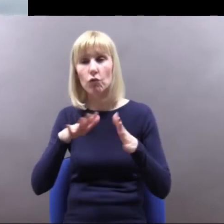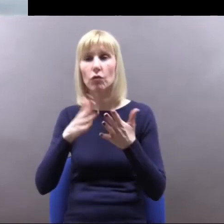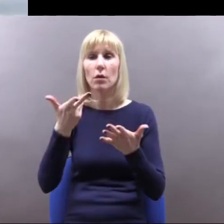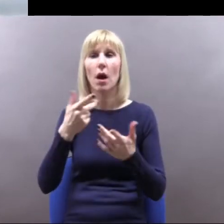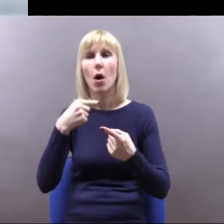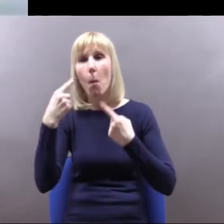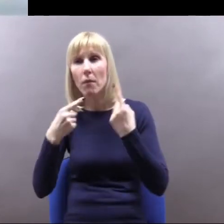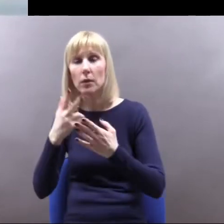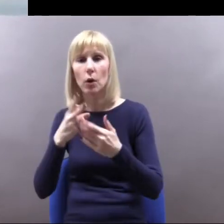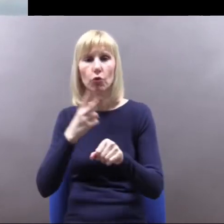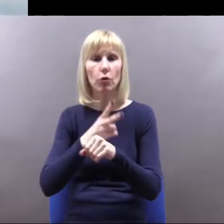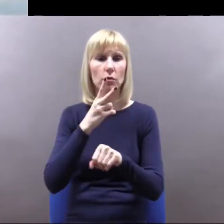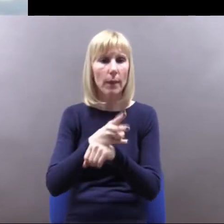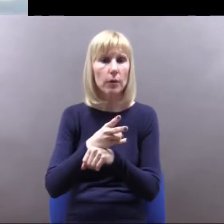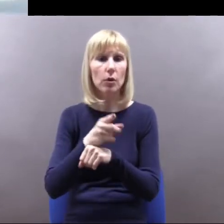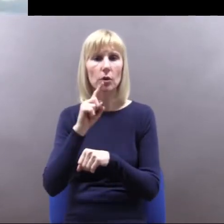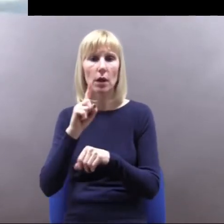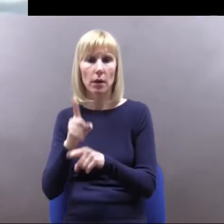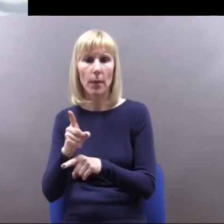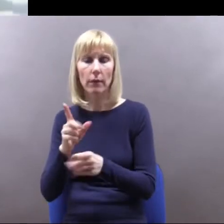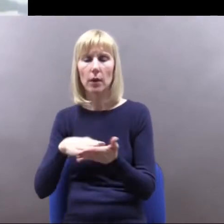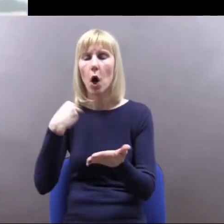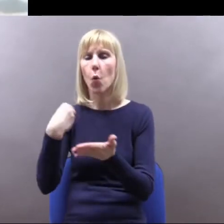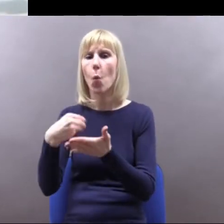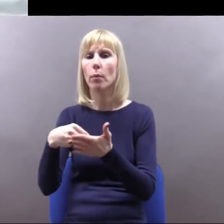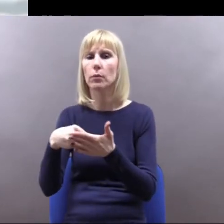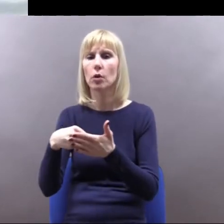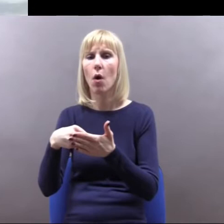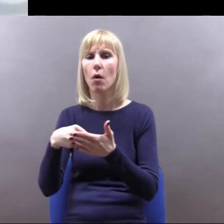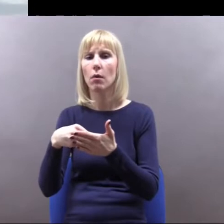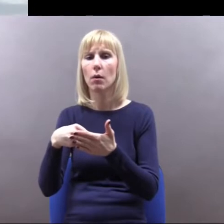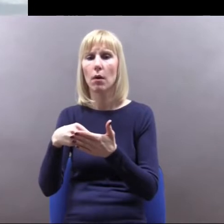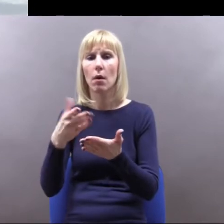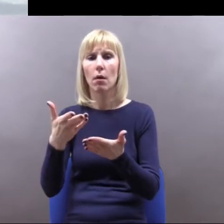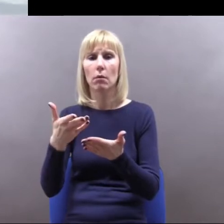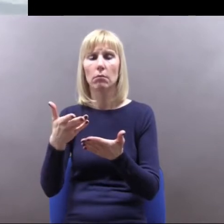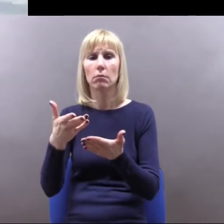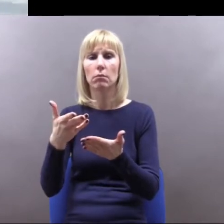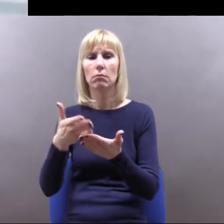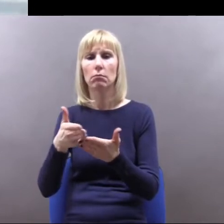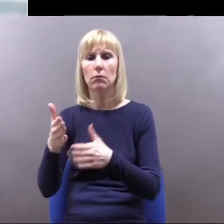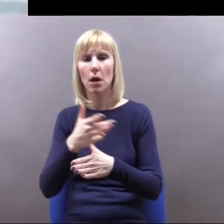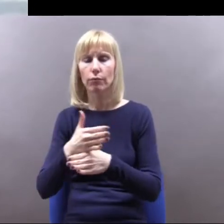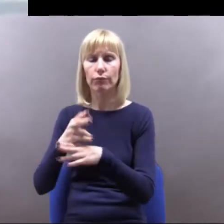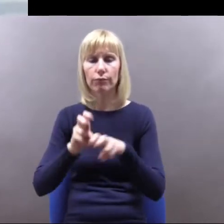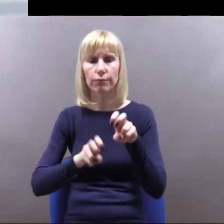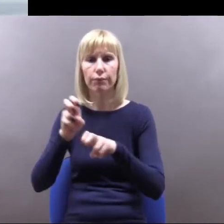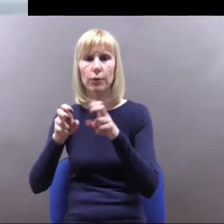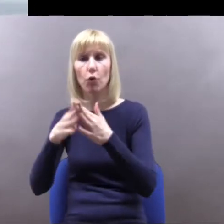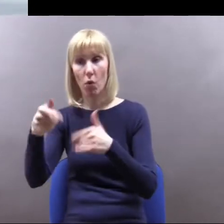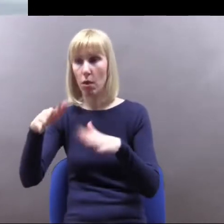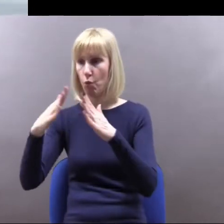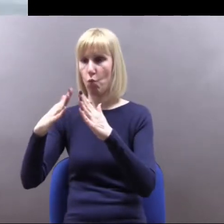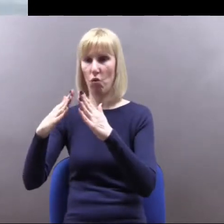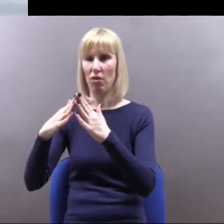w wielu miejscach, w których była mowa o dostępności, uważano, że zakup schodołazu rozwiązuje